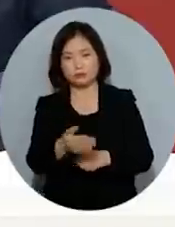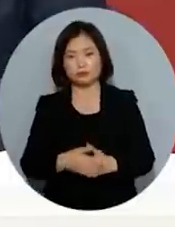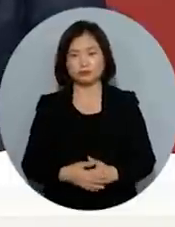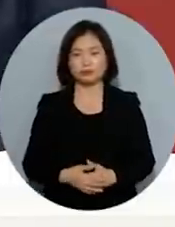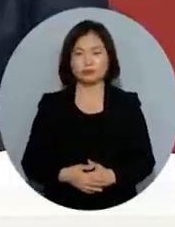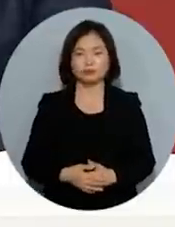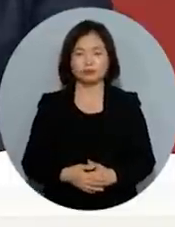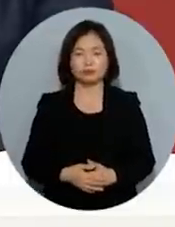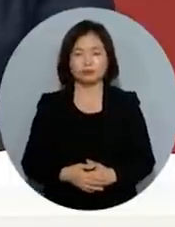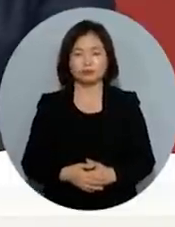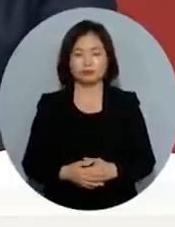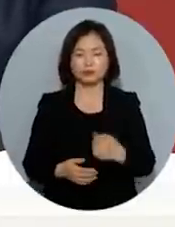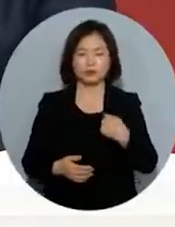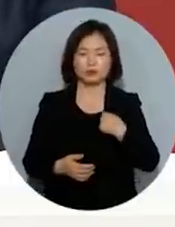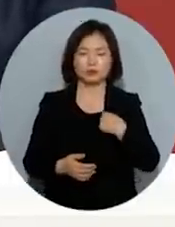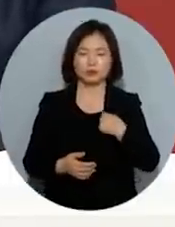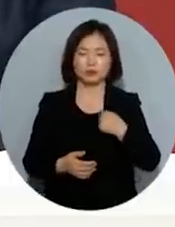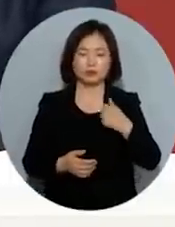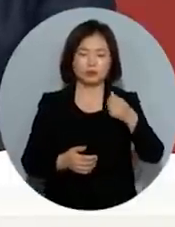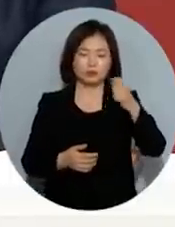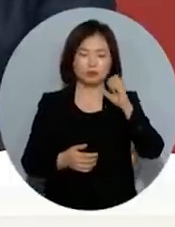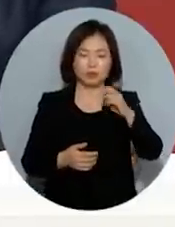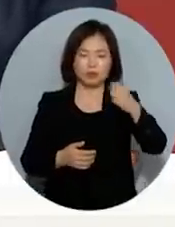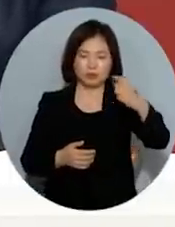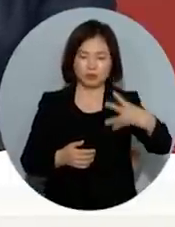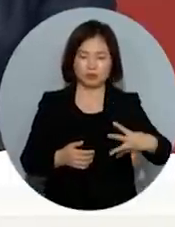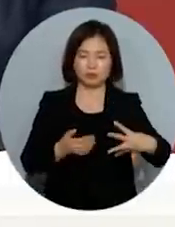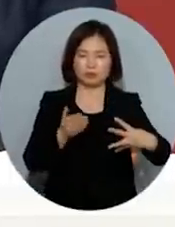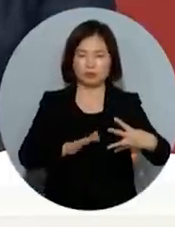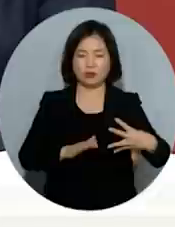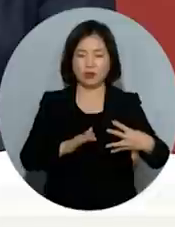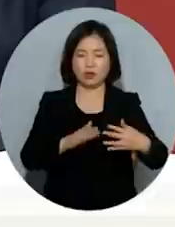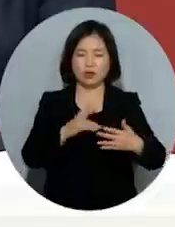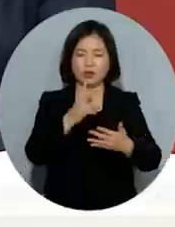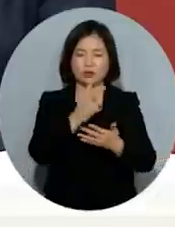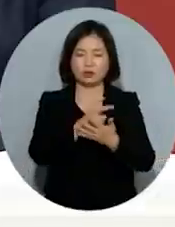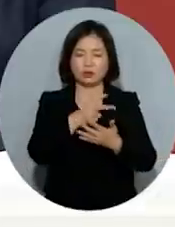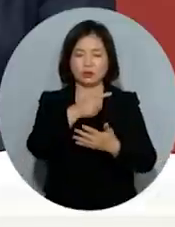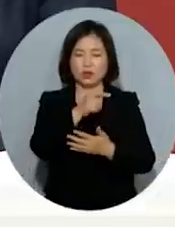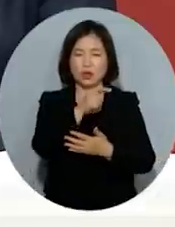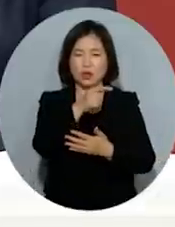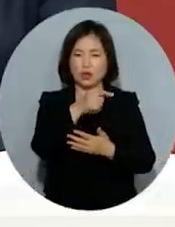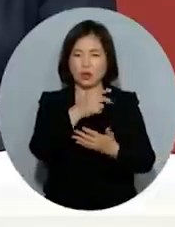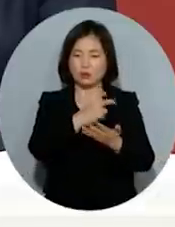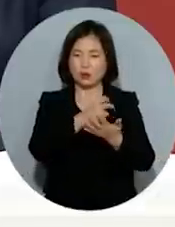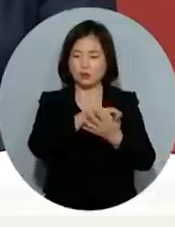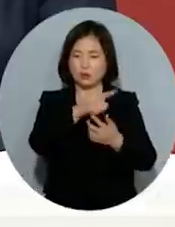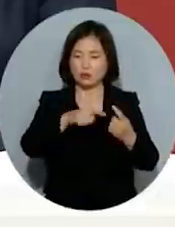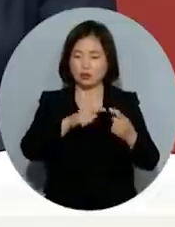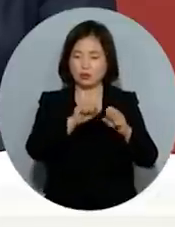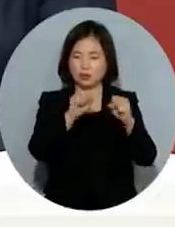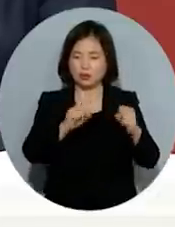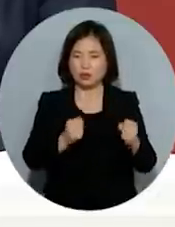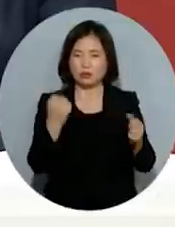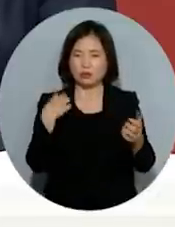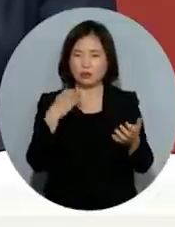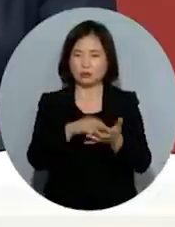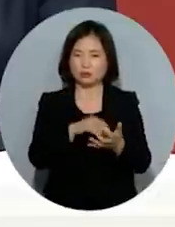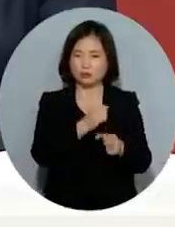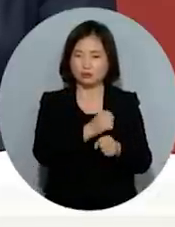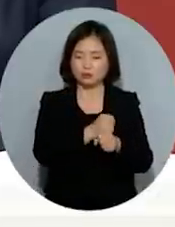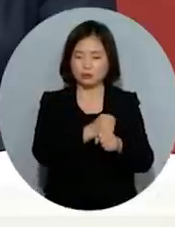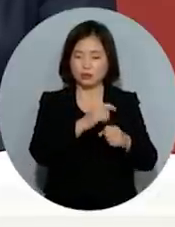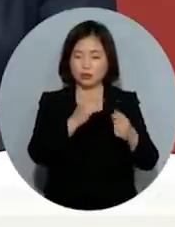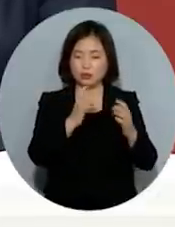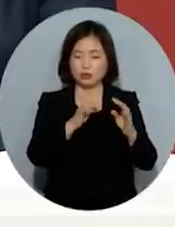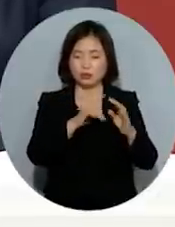저는 누차 말씀을 드렸지만 사법 시스템을 정상화해서 그 시스템에 따라서 처벌을